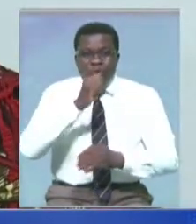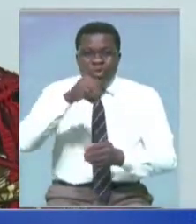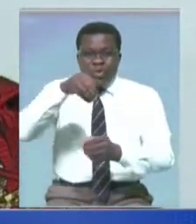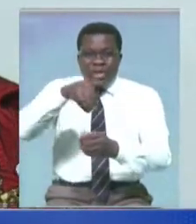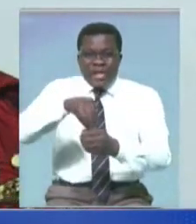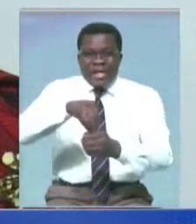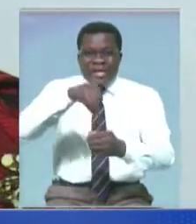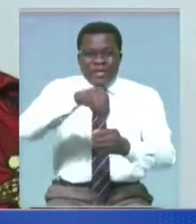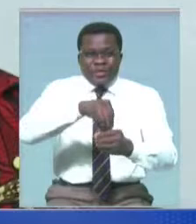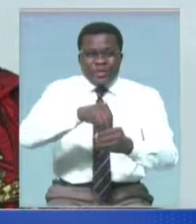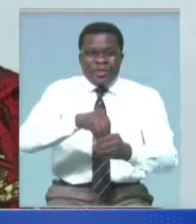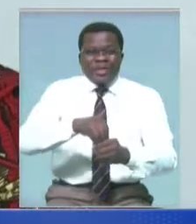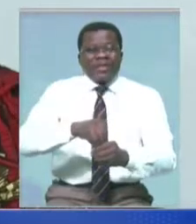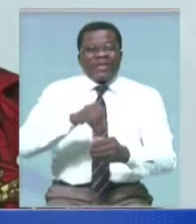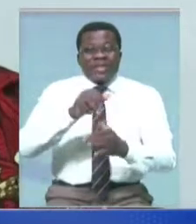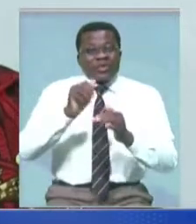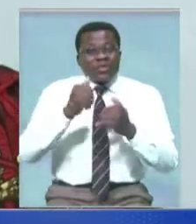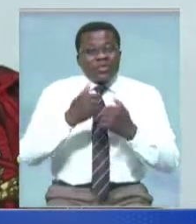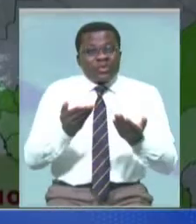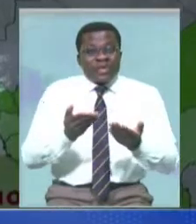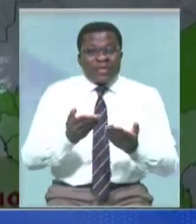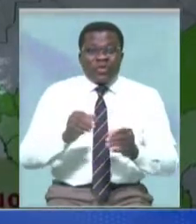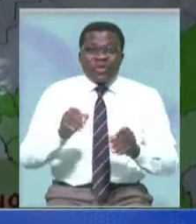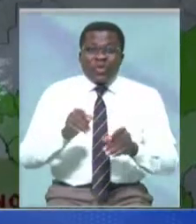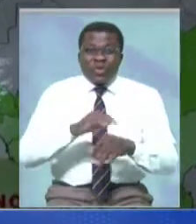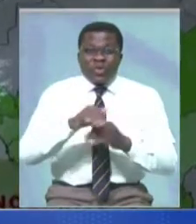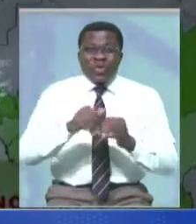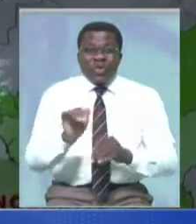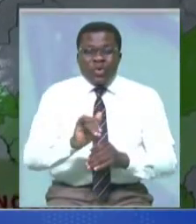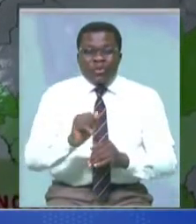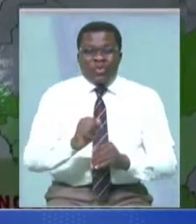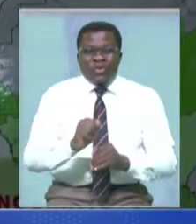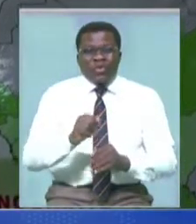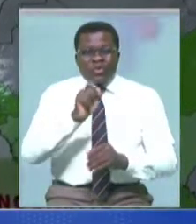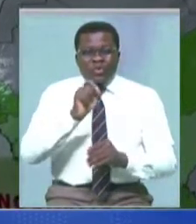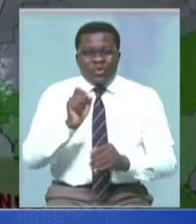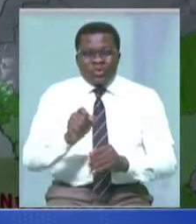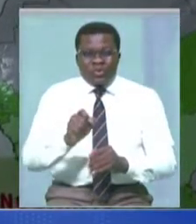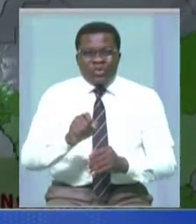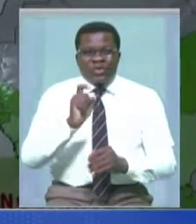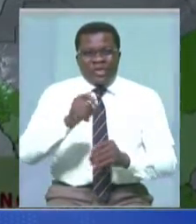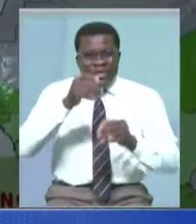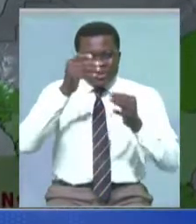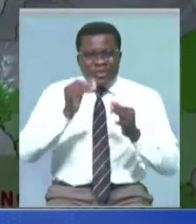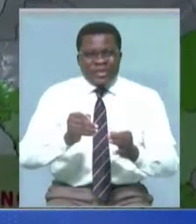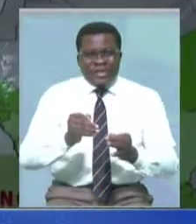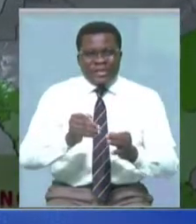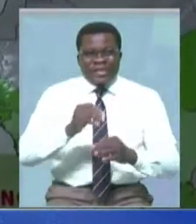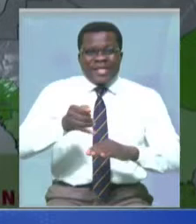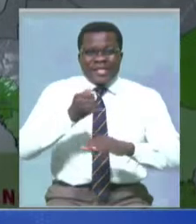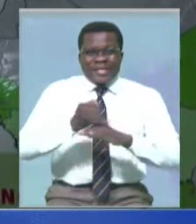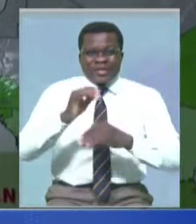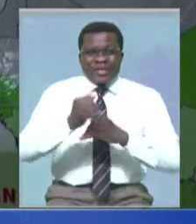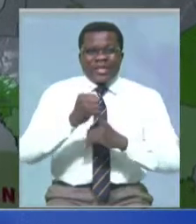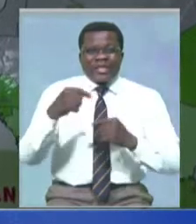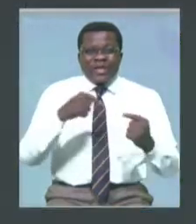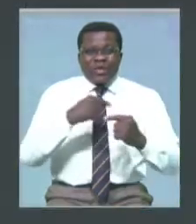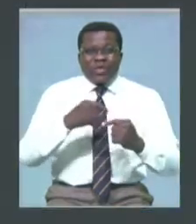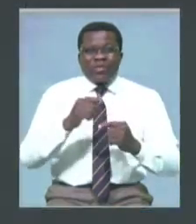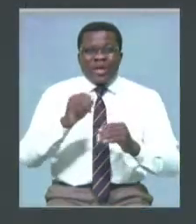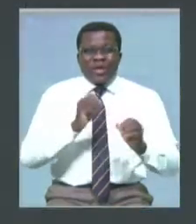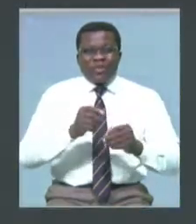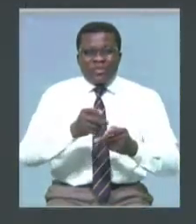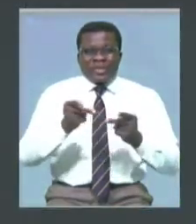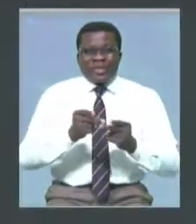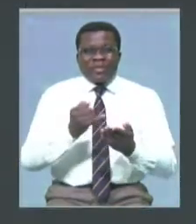semences, ce sont nos biens communs à tous. De ce fait, ils ont décidé d'institutionnaliser le combat et ont mis en